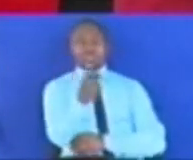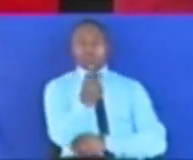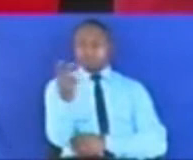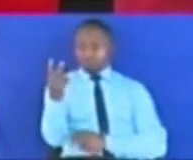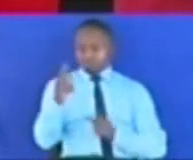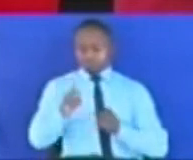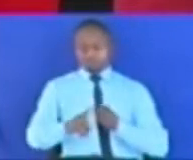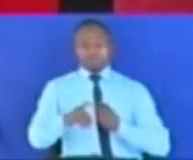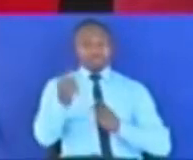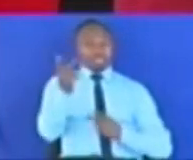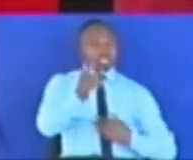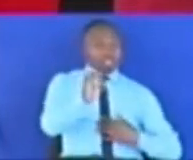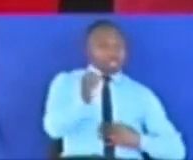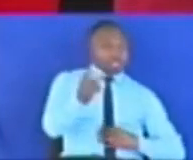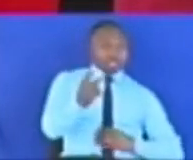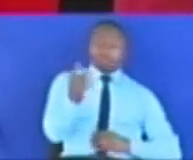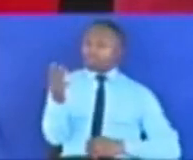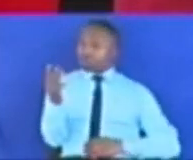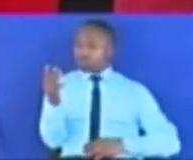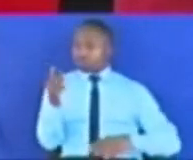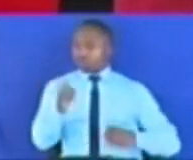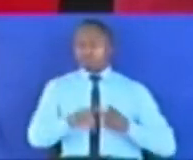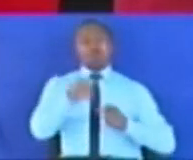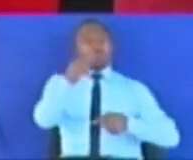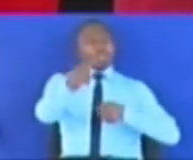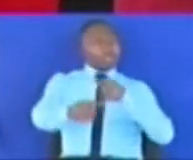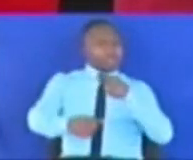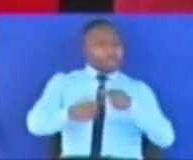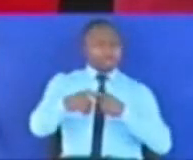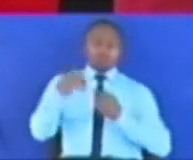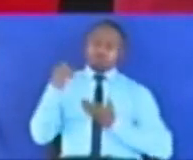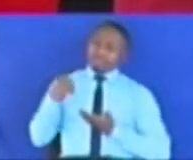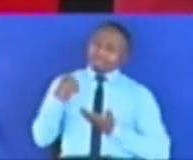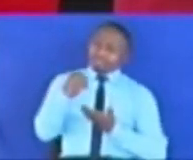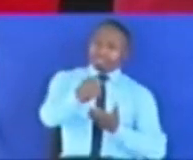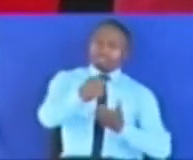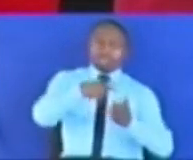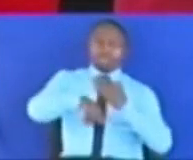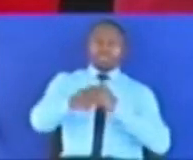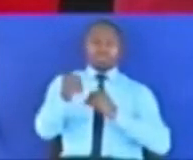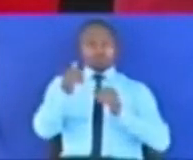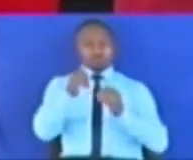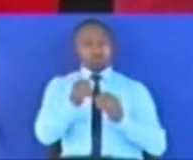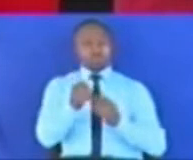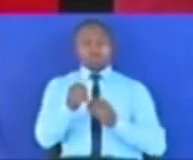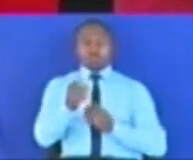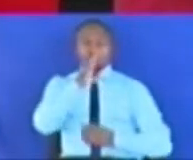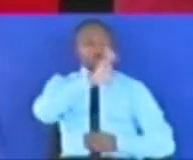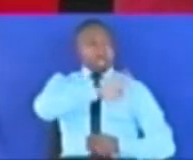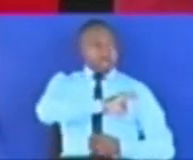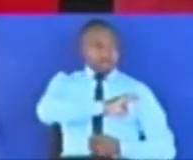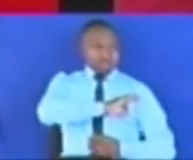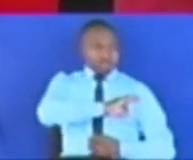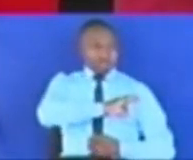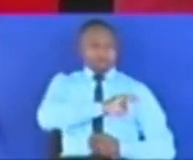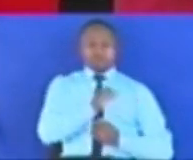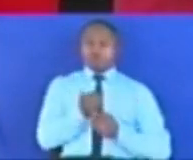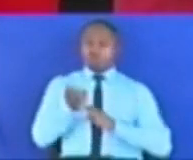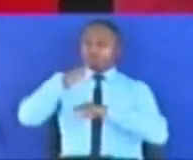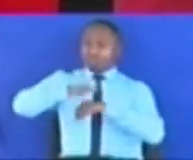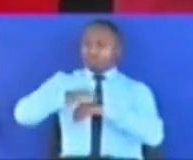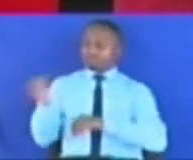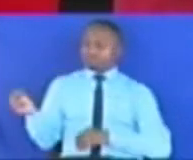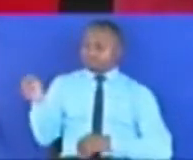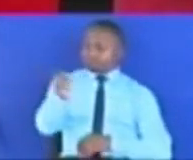2022 2023 kuendelea kuwekeza katika kusomesha, kuajiri na kupeleka waganga,